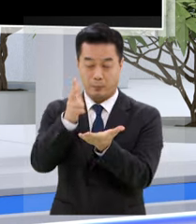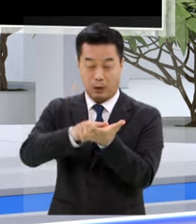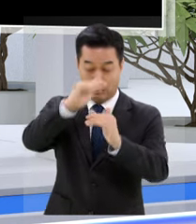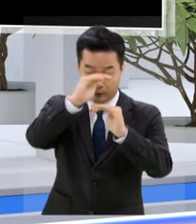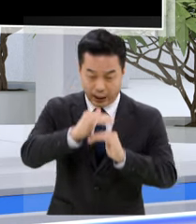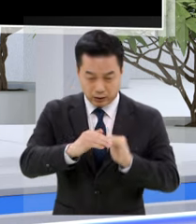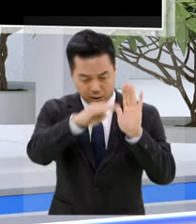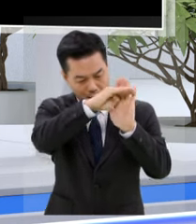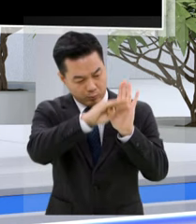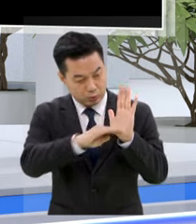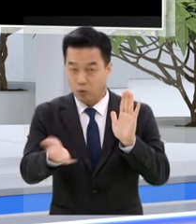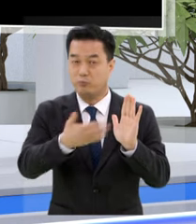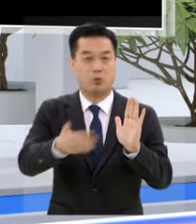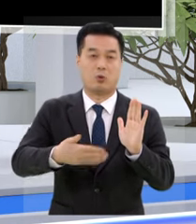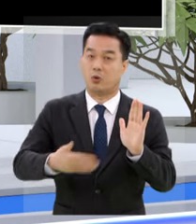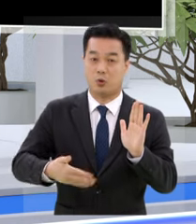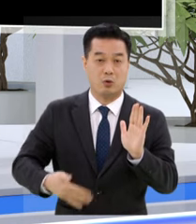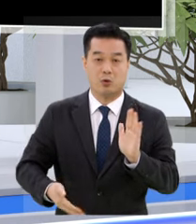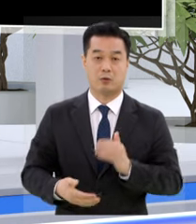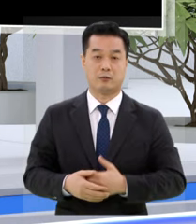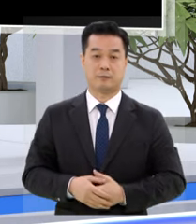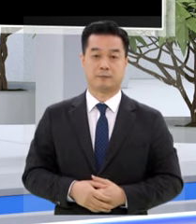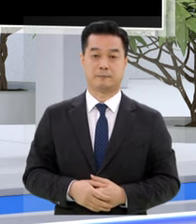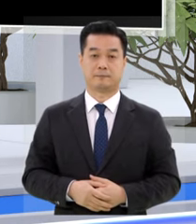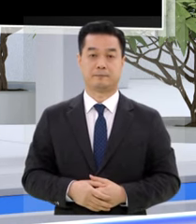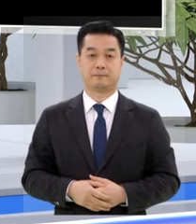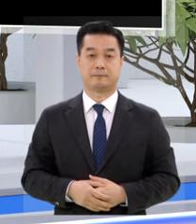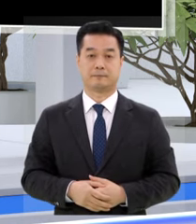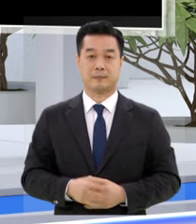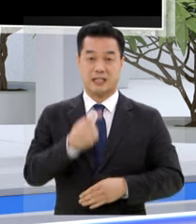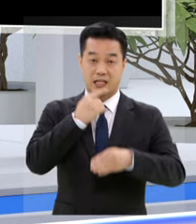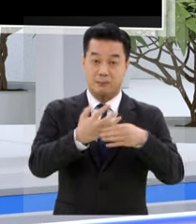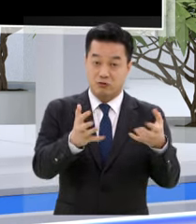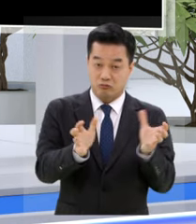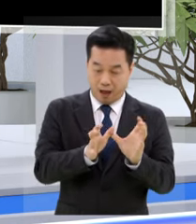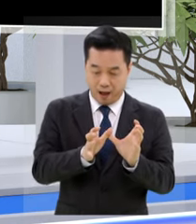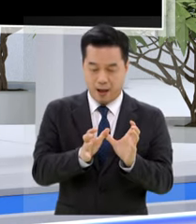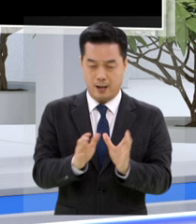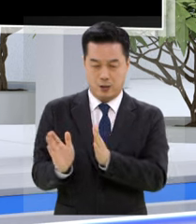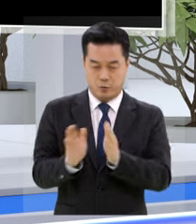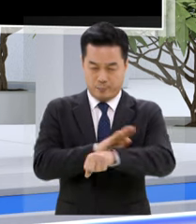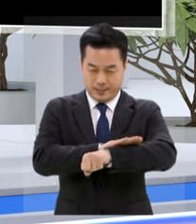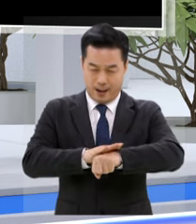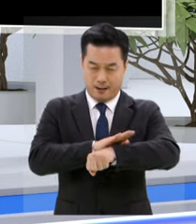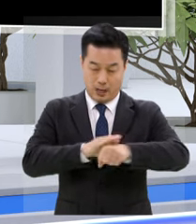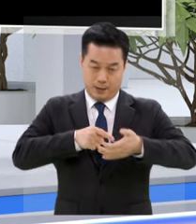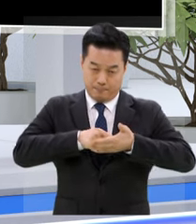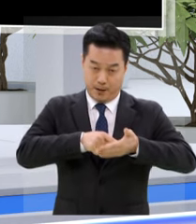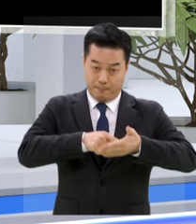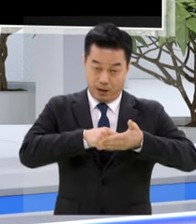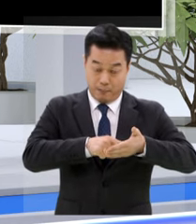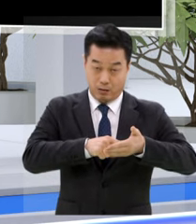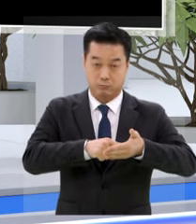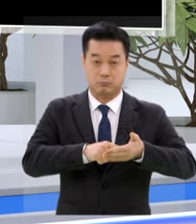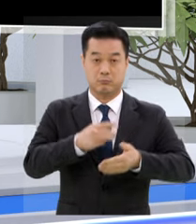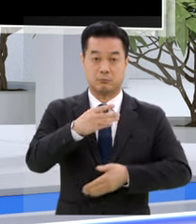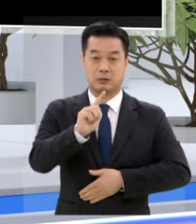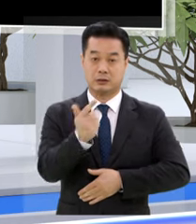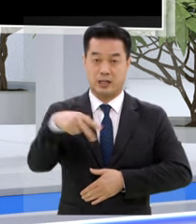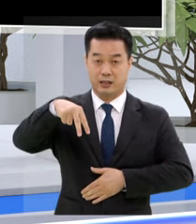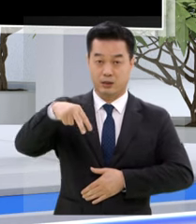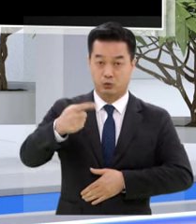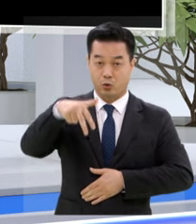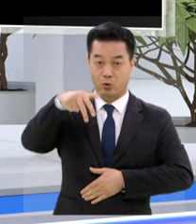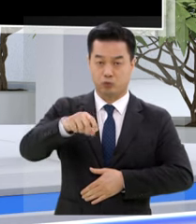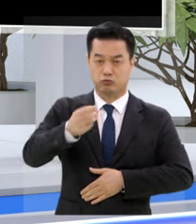목록조회 없습니다 민주당이 의욕적으로 추진해 오던 탄소중립 법안들은 곧